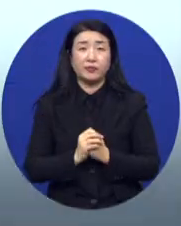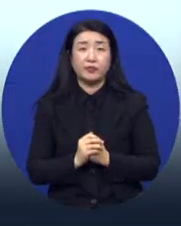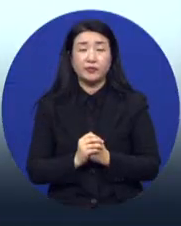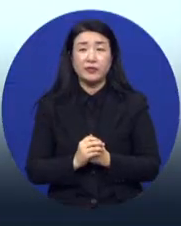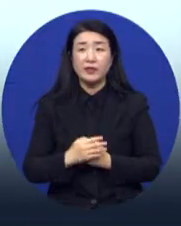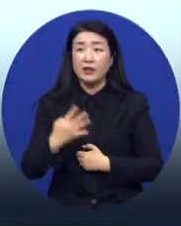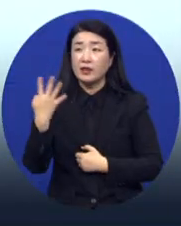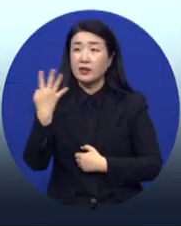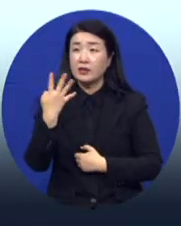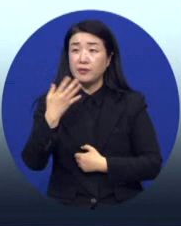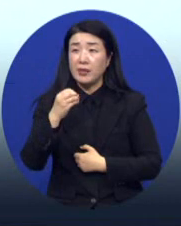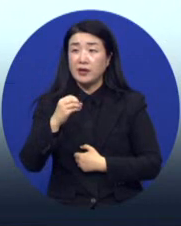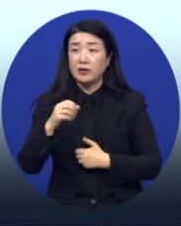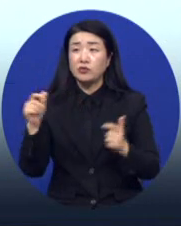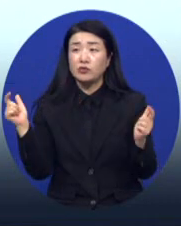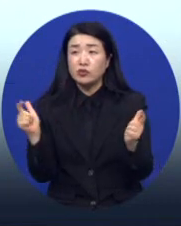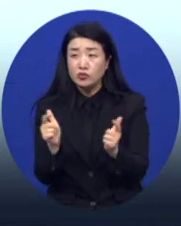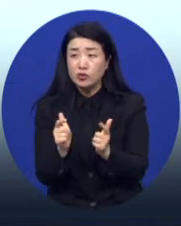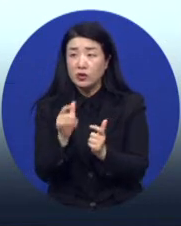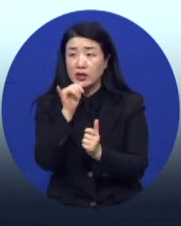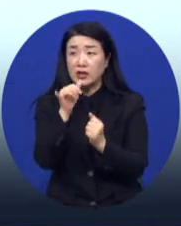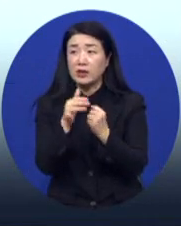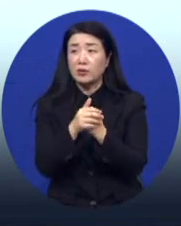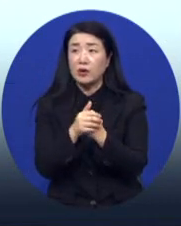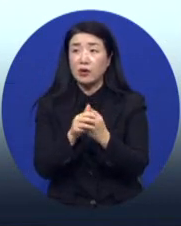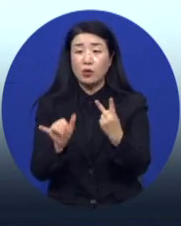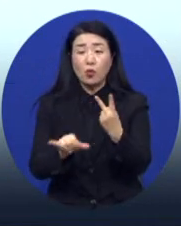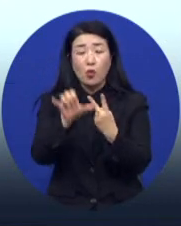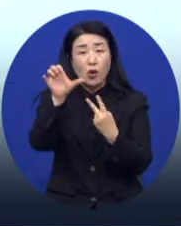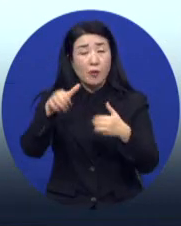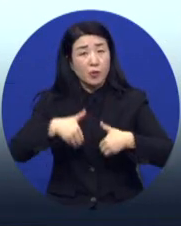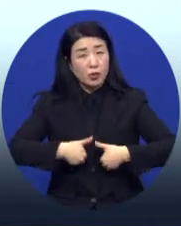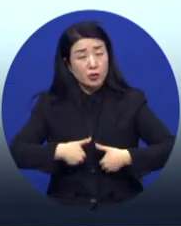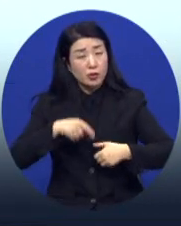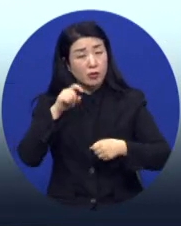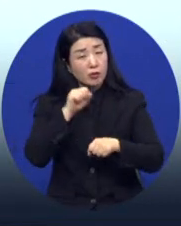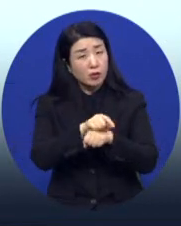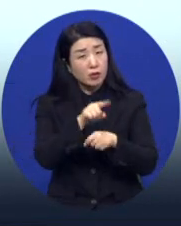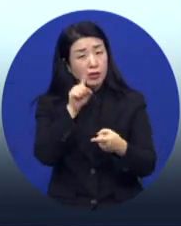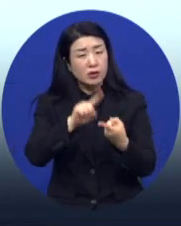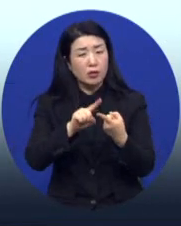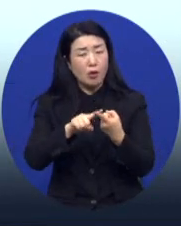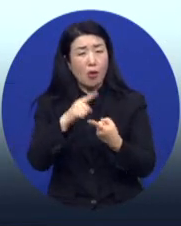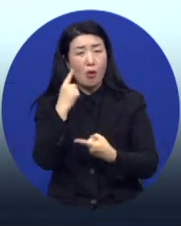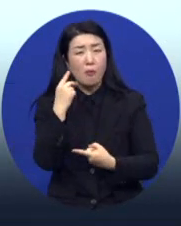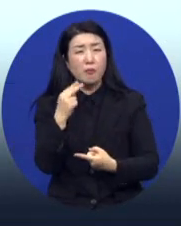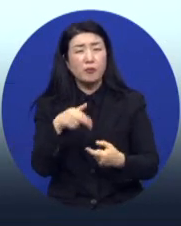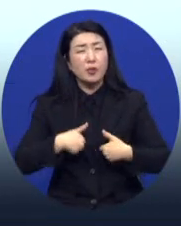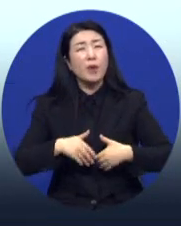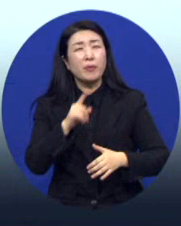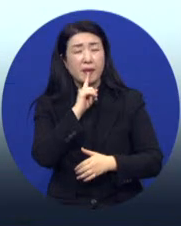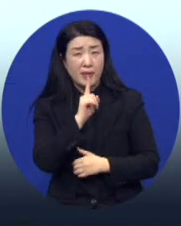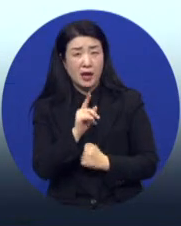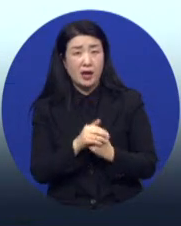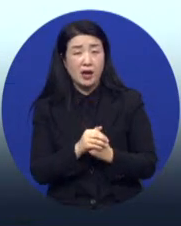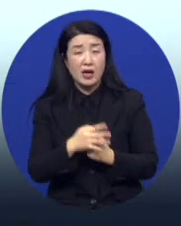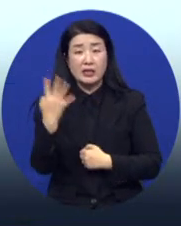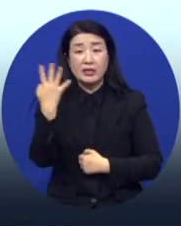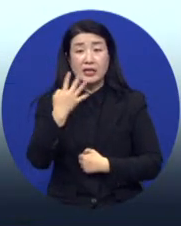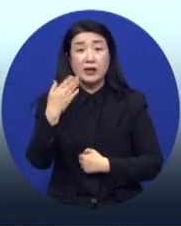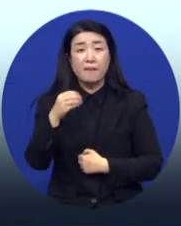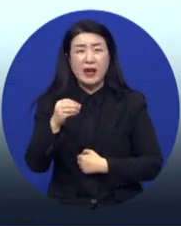4천만 밑으로 줄어들어 버리면 재유공학의 필요성이 현저히 없는게 확인되 버리기 때문에 4천만